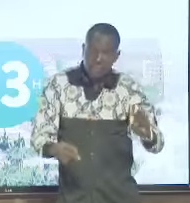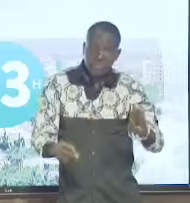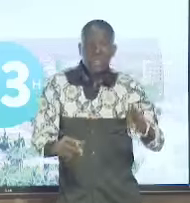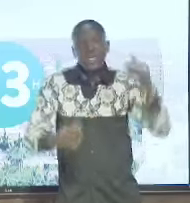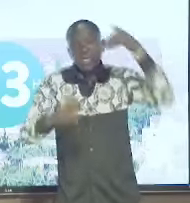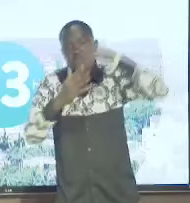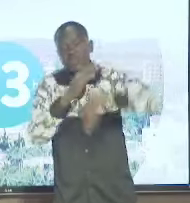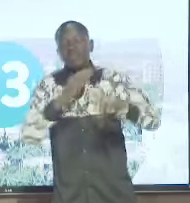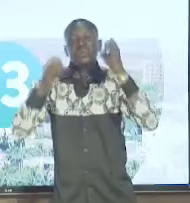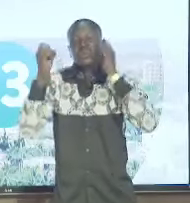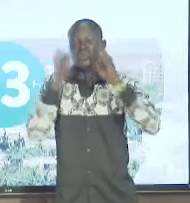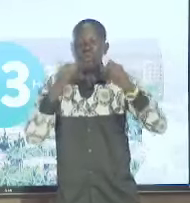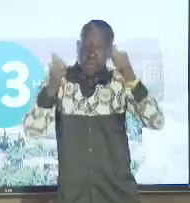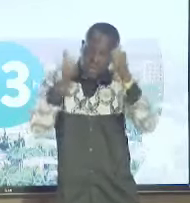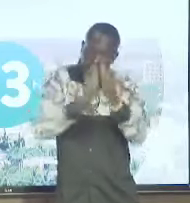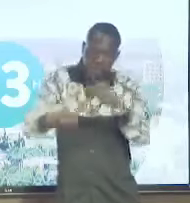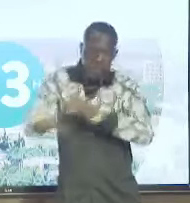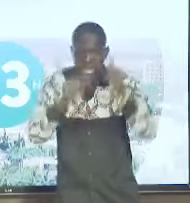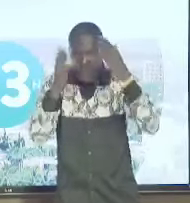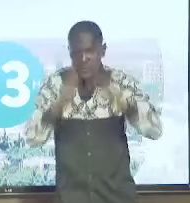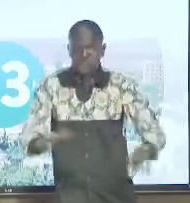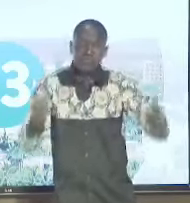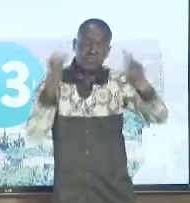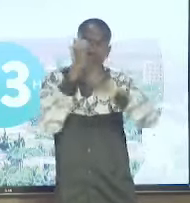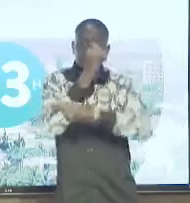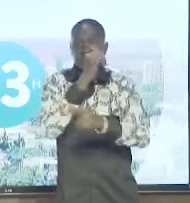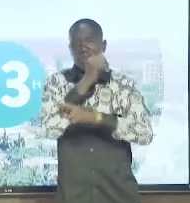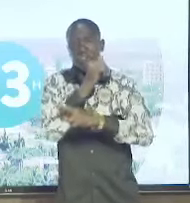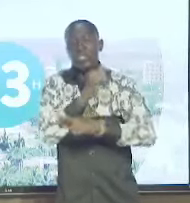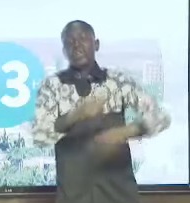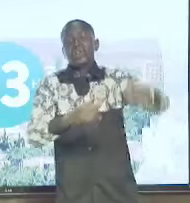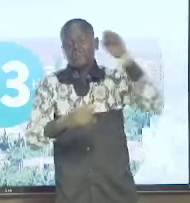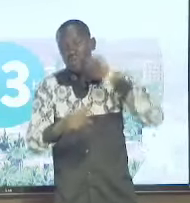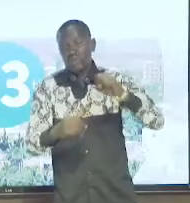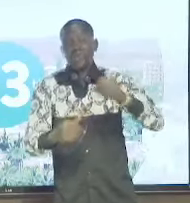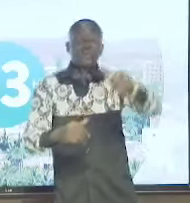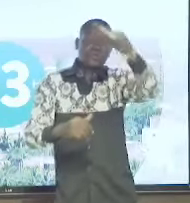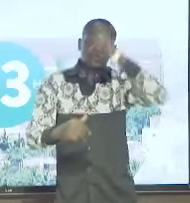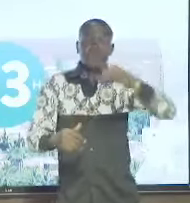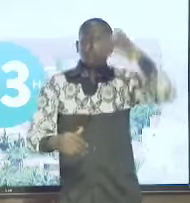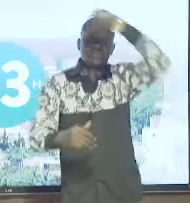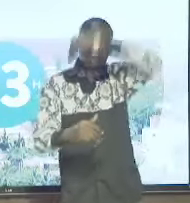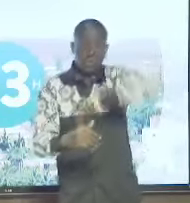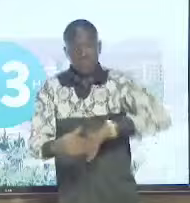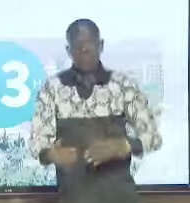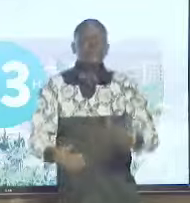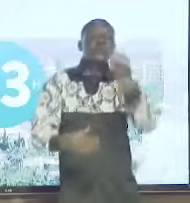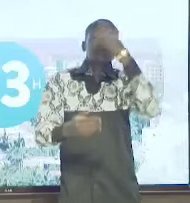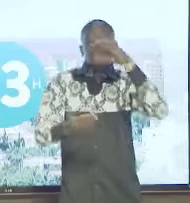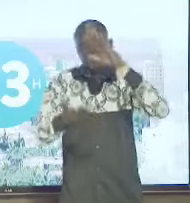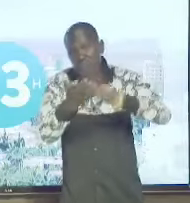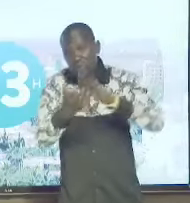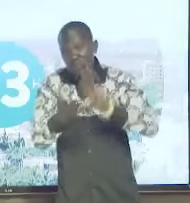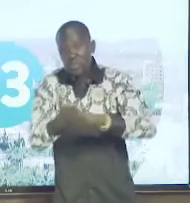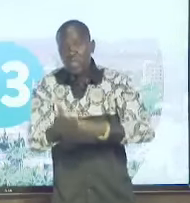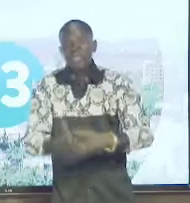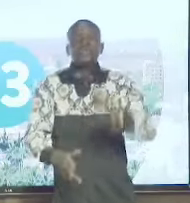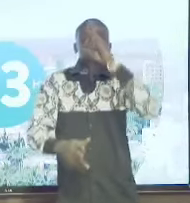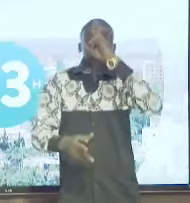les échanges avec les acteurs de cette région, la fortification des aliments au profit des cantines scolaires est une